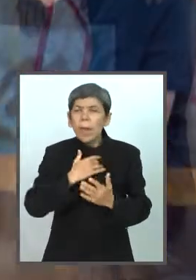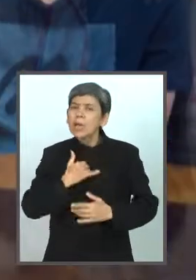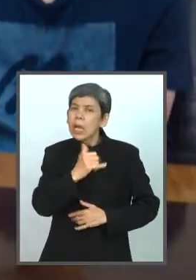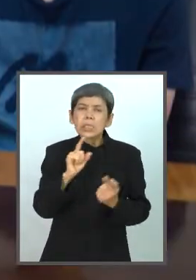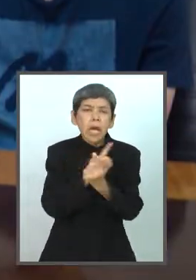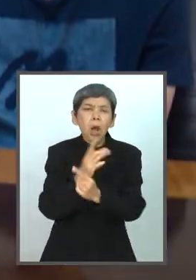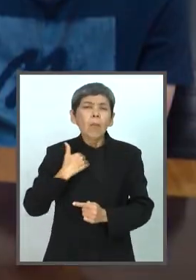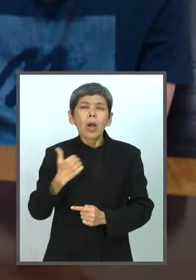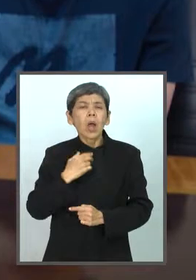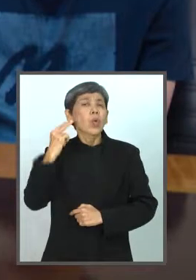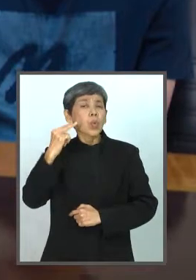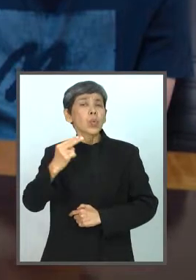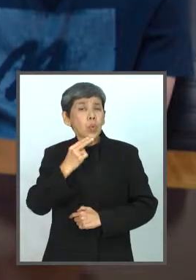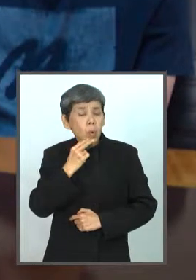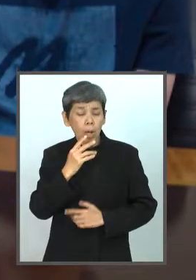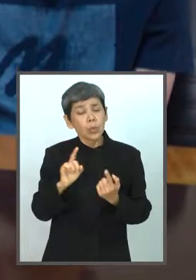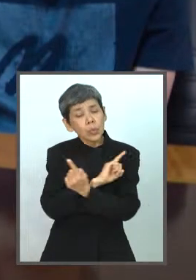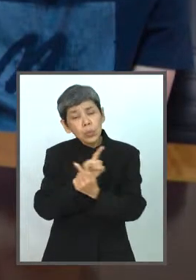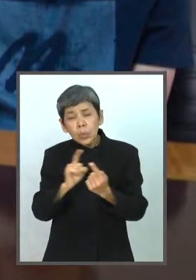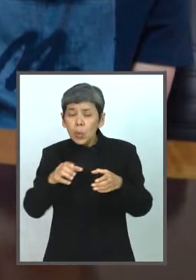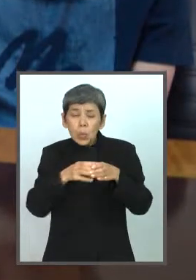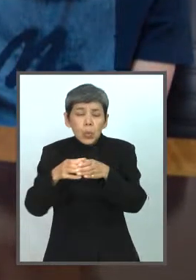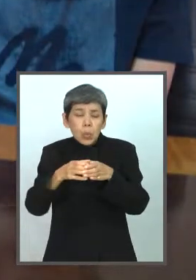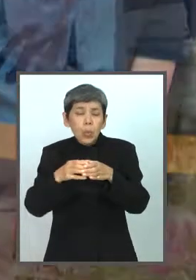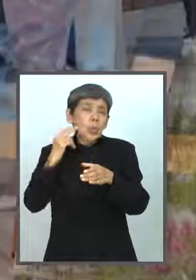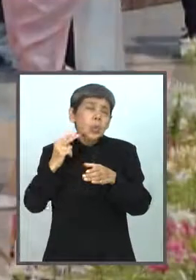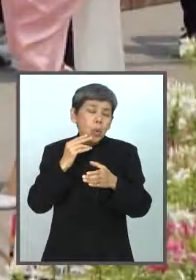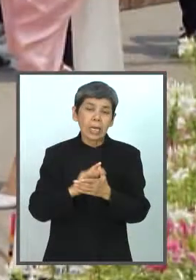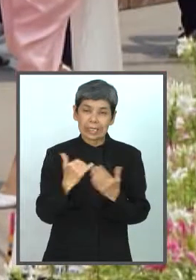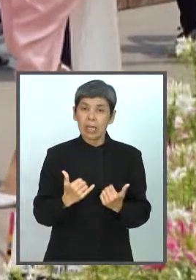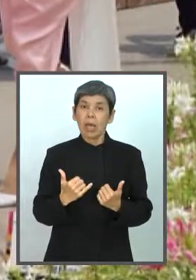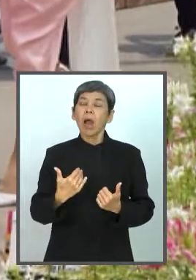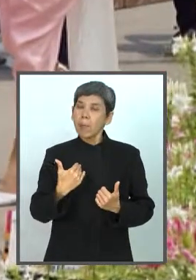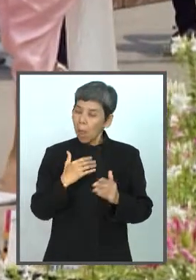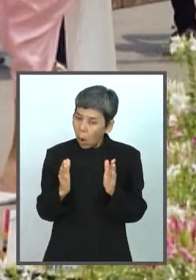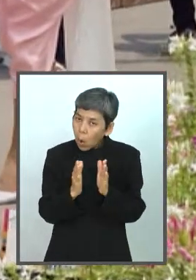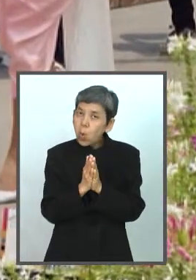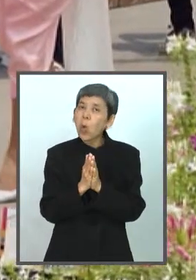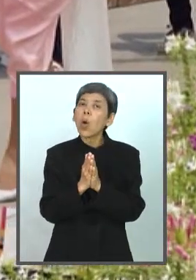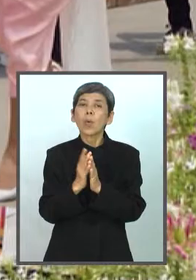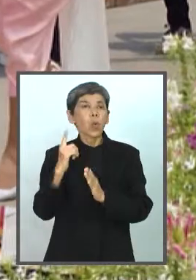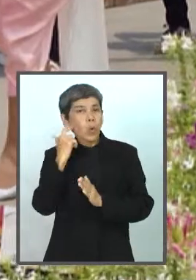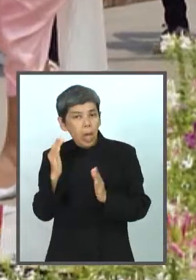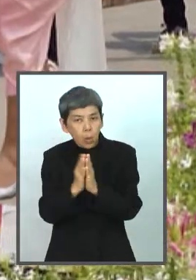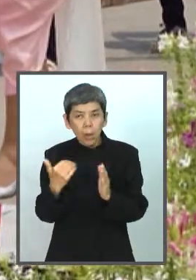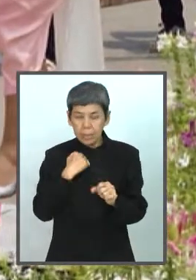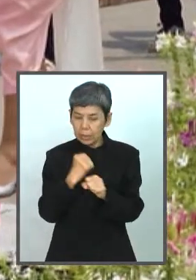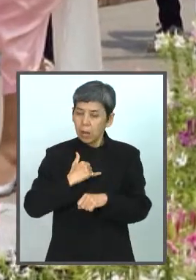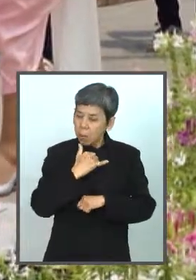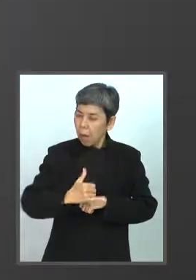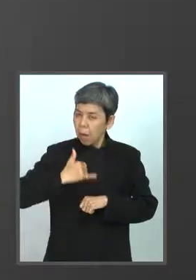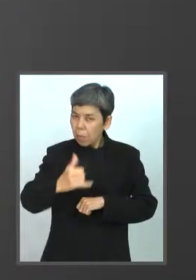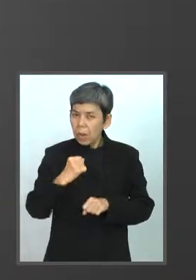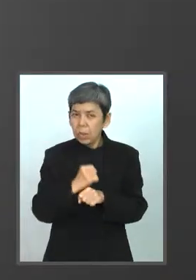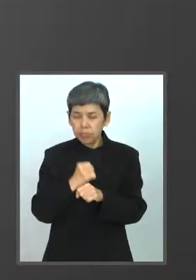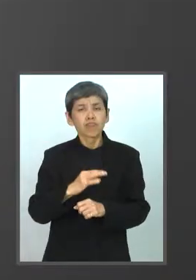ปเมื่อก่อนเราเป็นคนหูหนวกเราก็อยู่ในสังคมเงี้ยแคบๆอะค่ะเราก็ตอนนี้เราได้ไปร่วมอยู่ในสังคมของคนหูดีเข้าไปร่วมงานต่